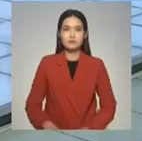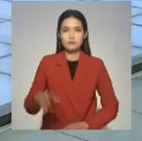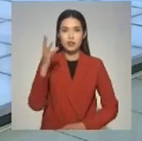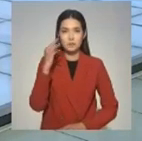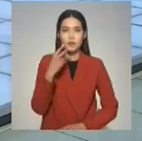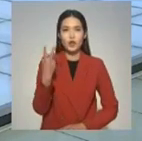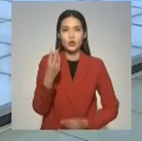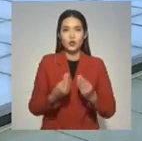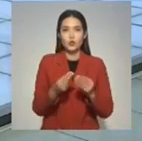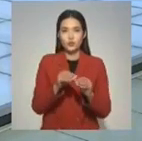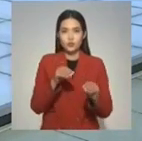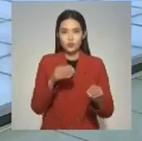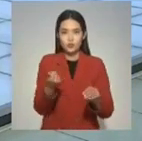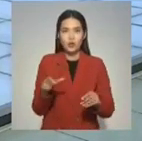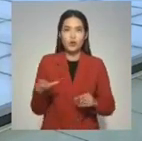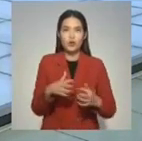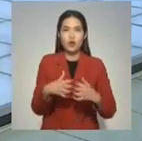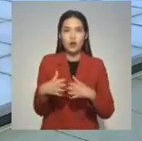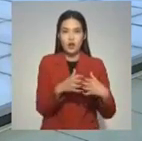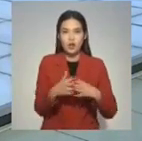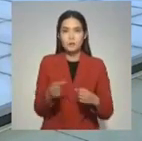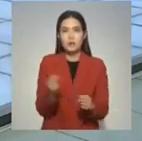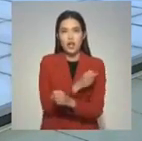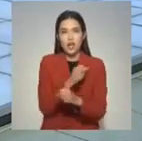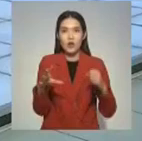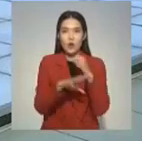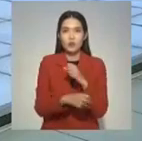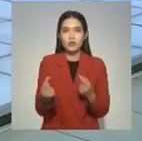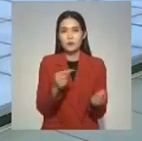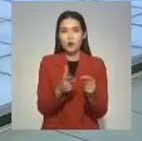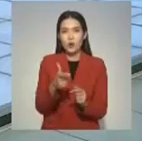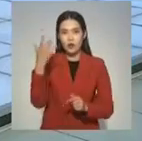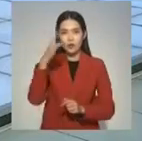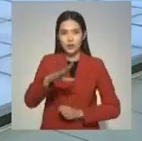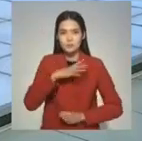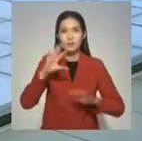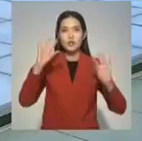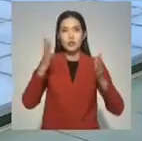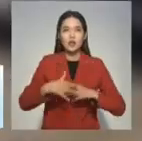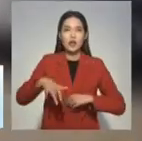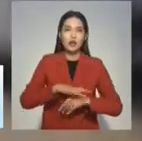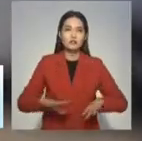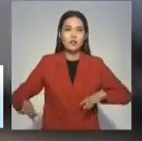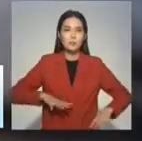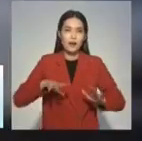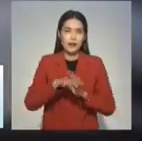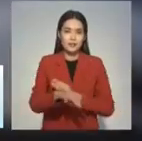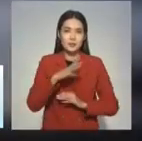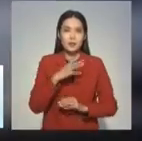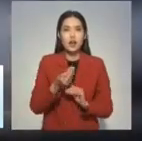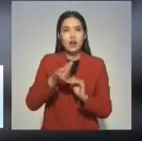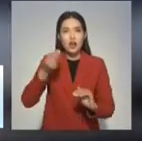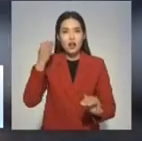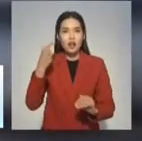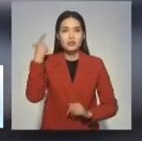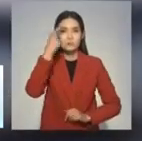Алматыда екі жүргізуші жолға таласып, жанжал соңында біріне бірі оқ атты. Оқиға қаладағы базарлардың бірінде болған. Алдын ала